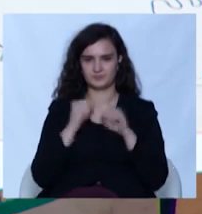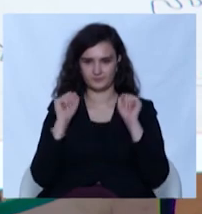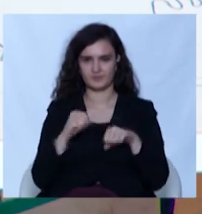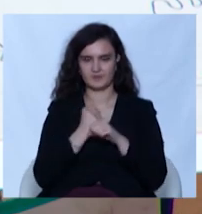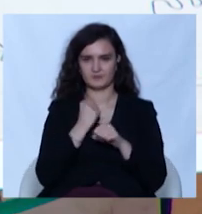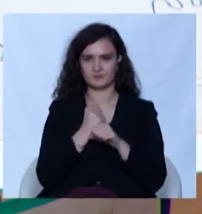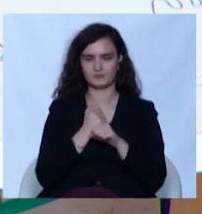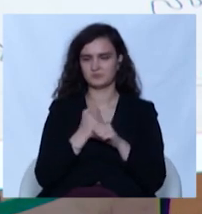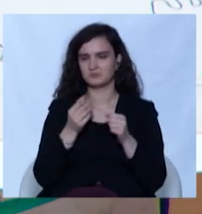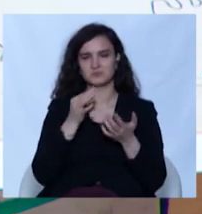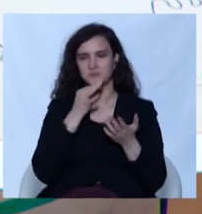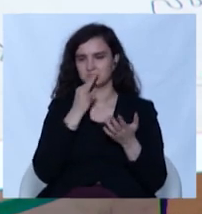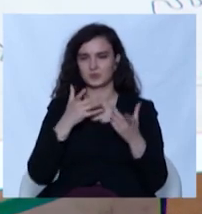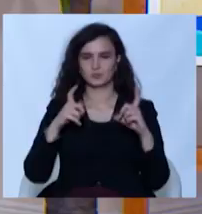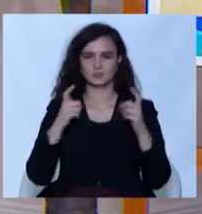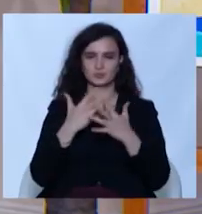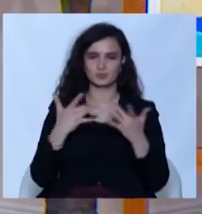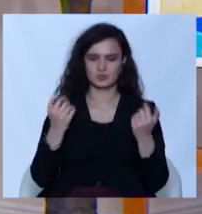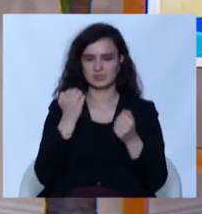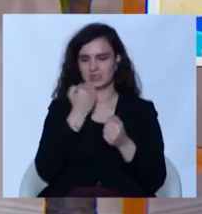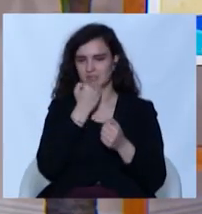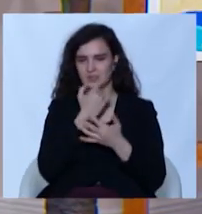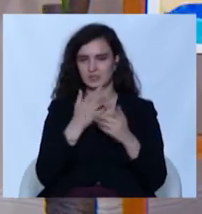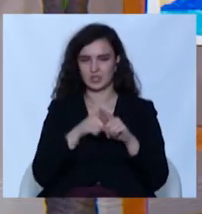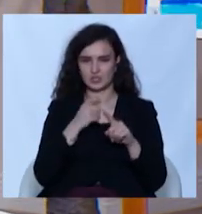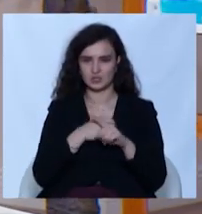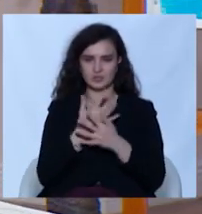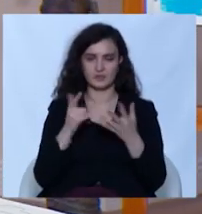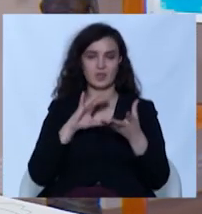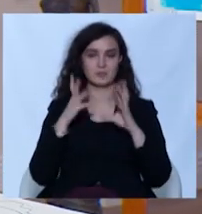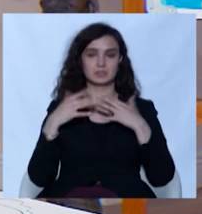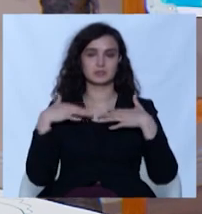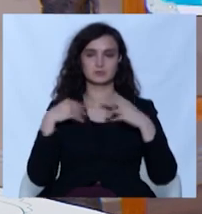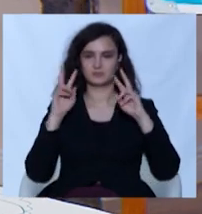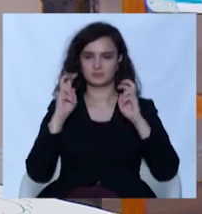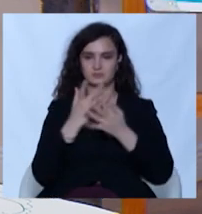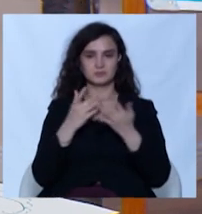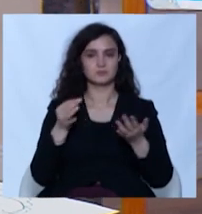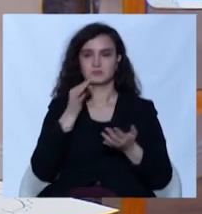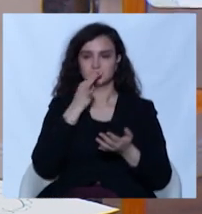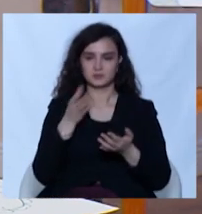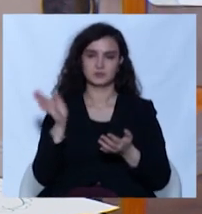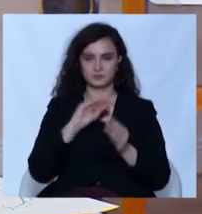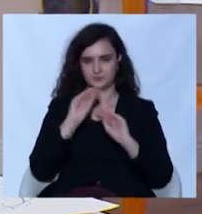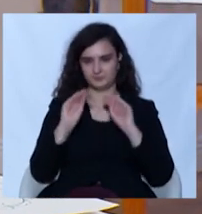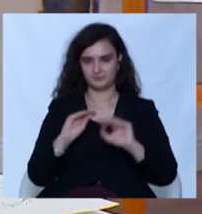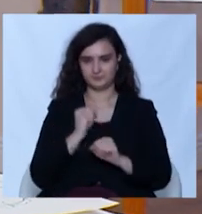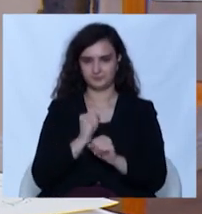მოვრთოთ საგნები, ეს იქნება ჭურჭელი, ქსოვილი, ტანსაცმელი, ყველაფერი. და მოდი